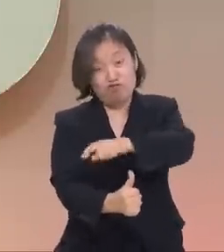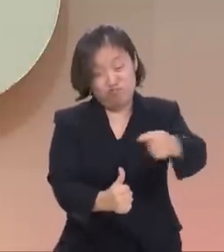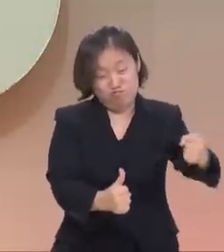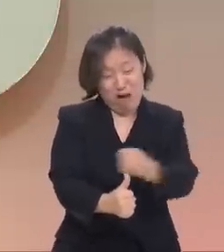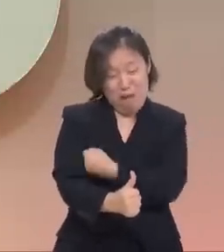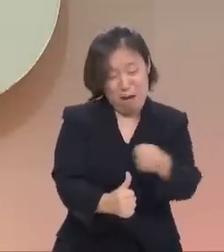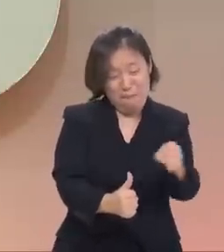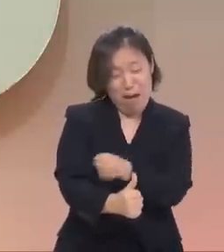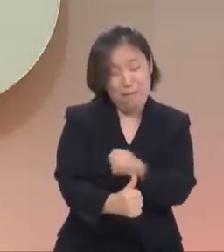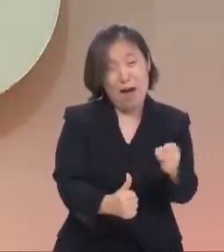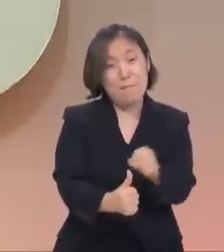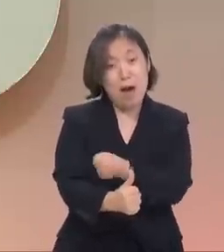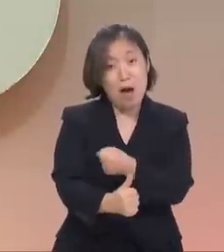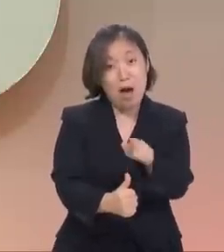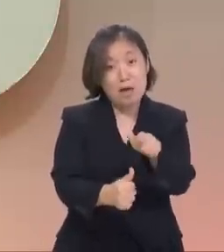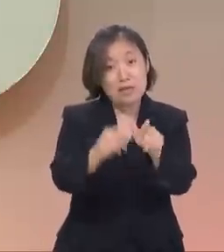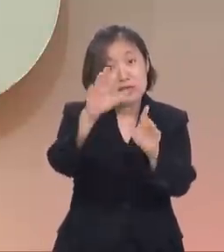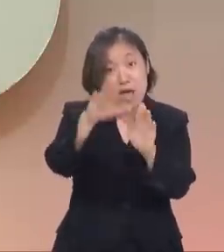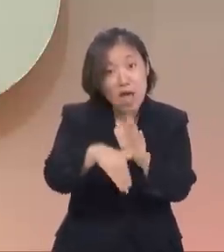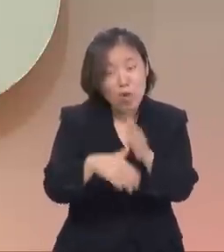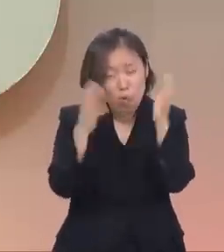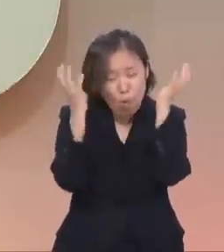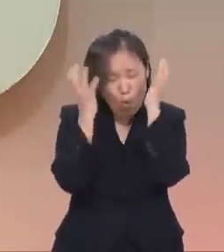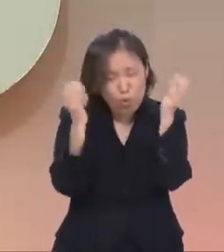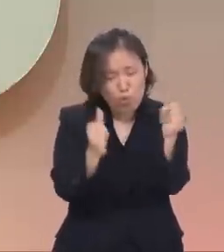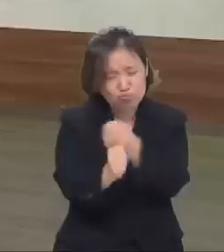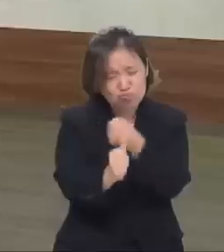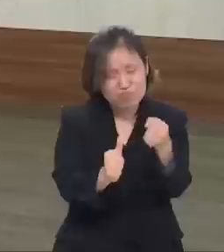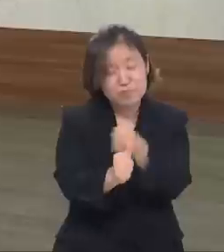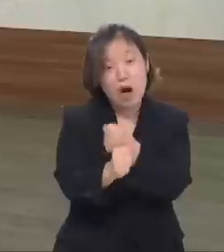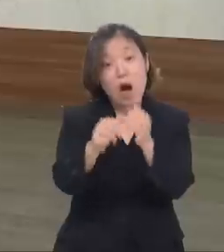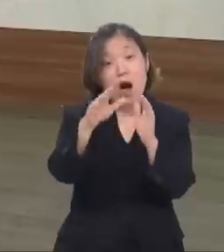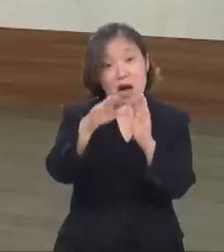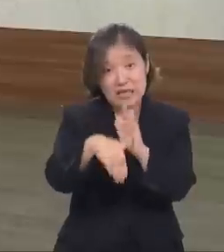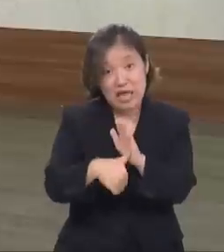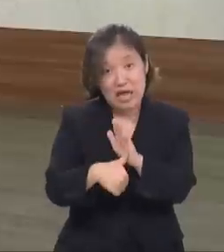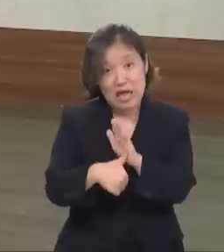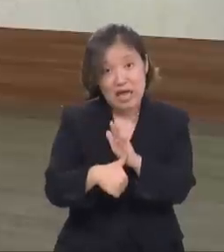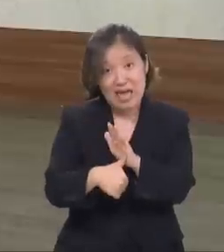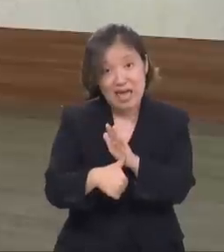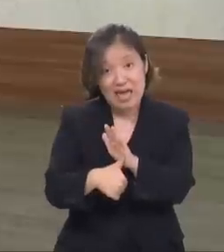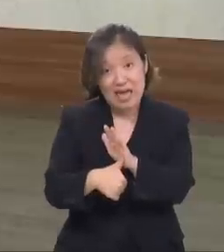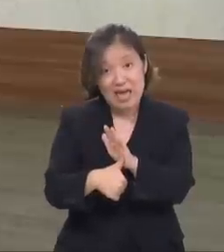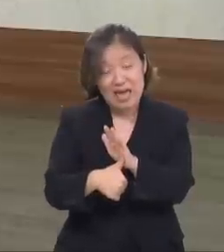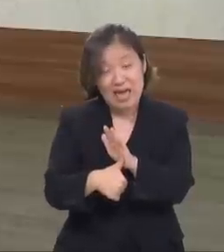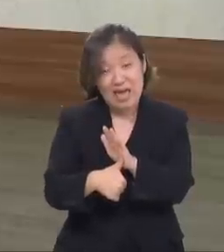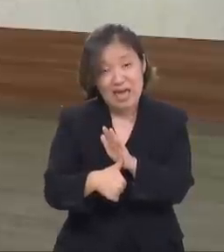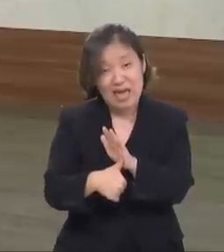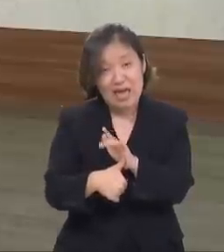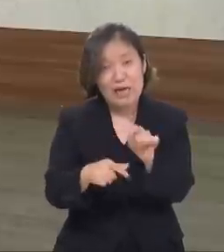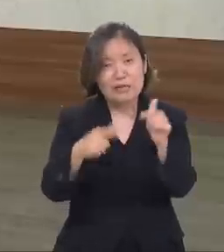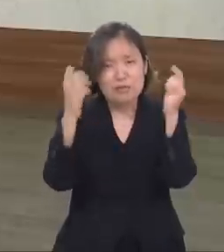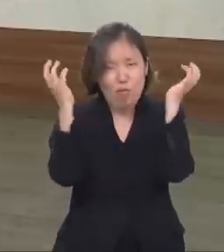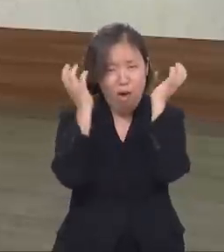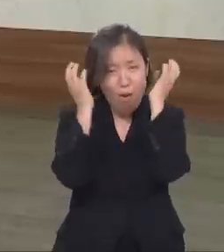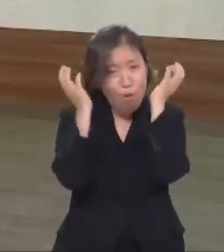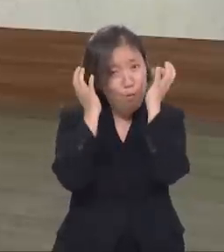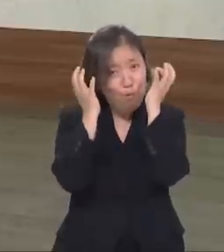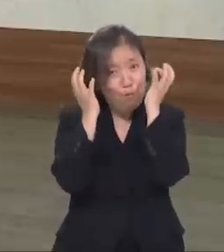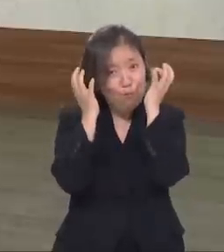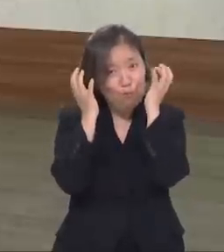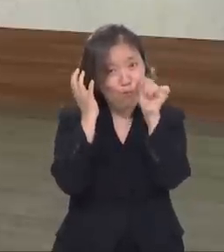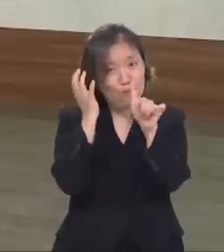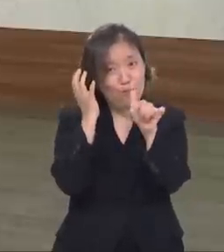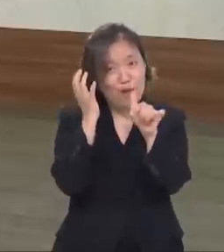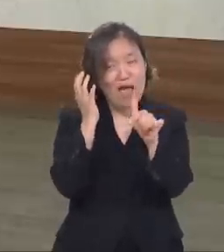기둥에 묶여서 온갖 고난을 당했을 때에도 그 젊은 스님의 그 고통과 괴로움은